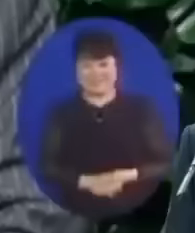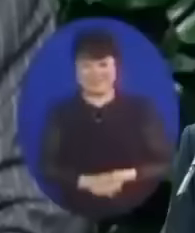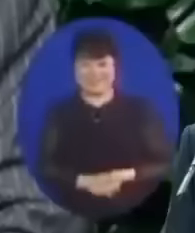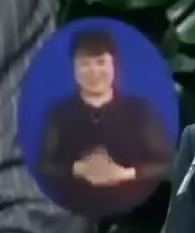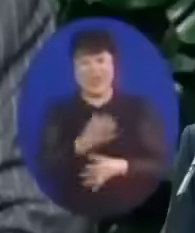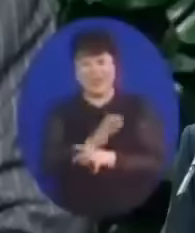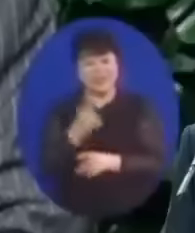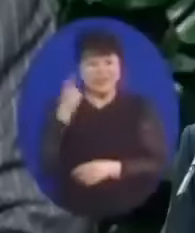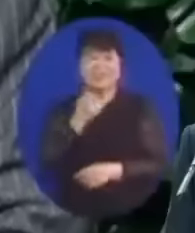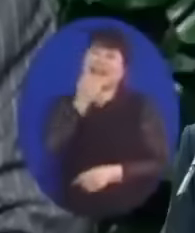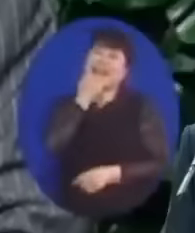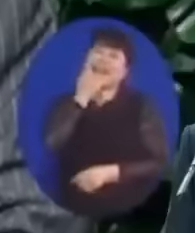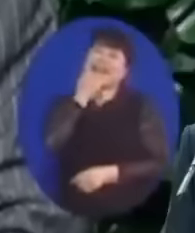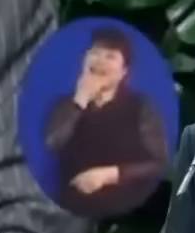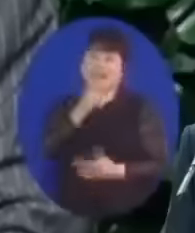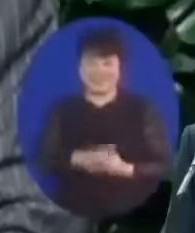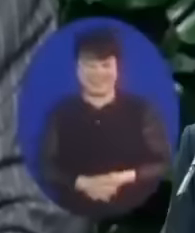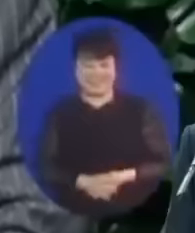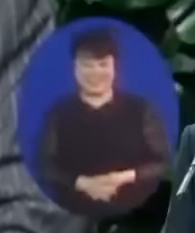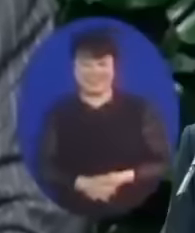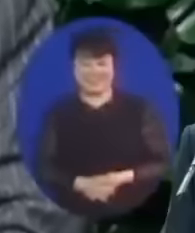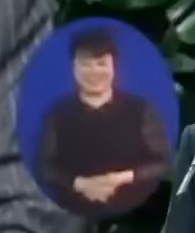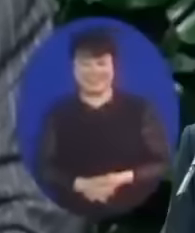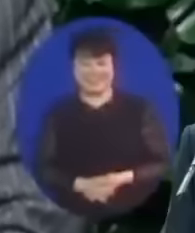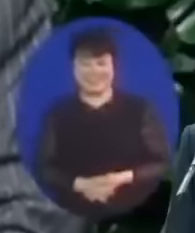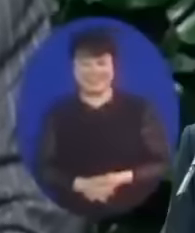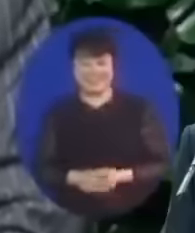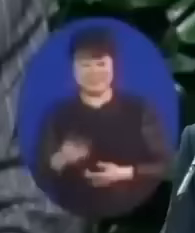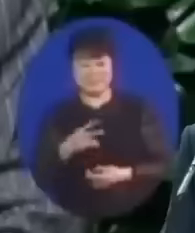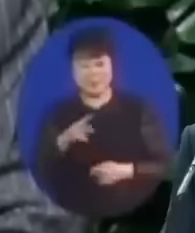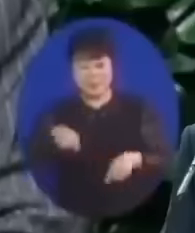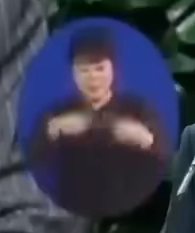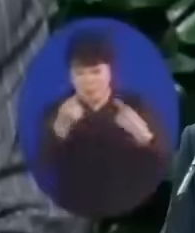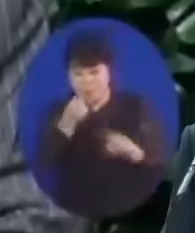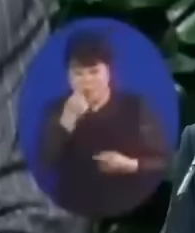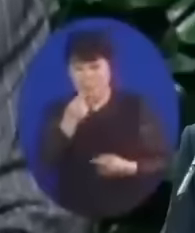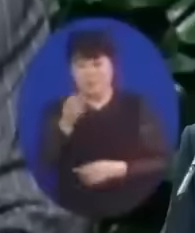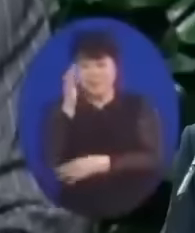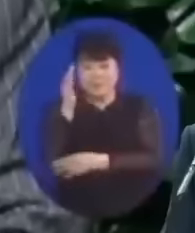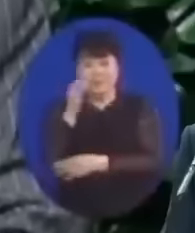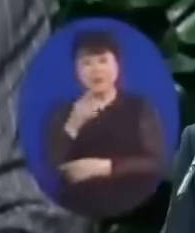그 농담을 듣고 아 웃고 난 다음에 본론으로 들어가면 그러면 또 줍니다.